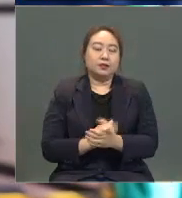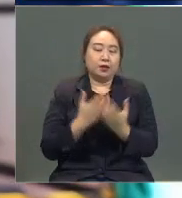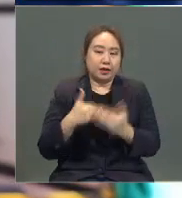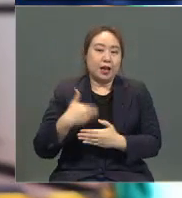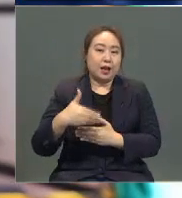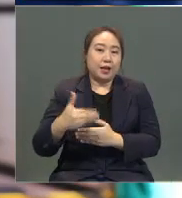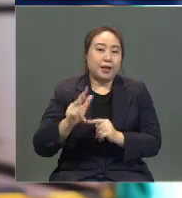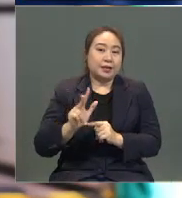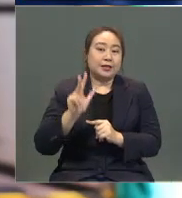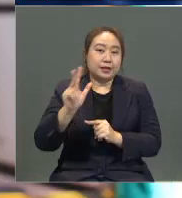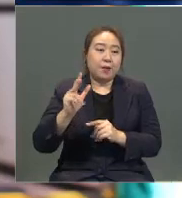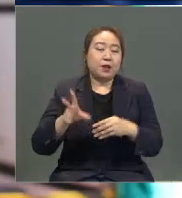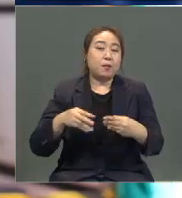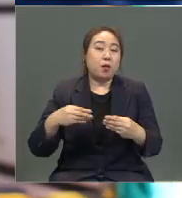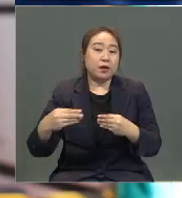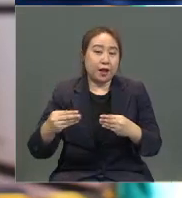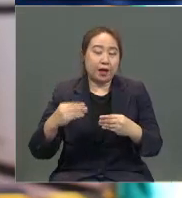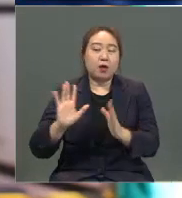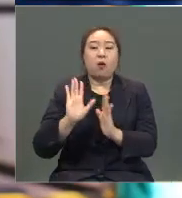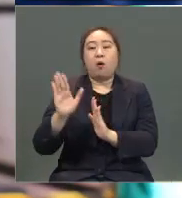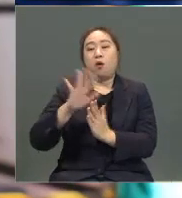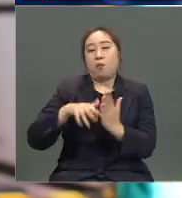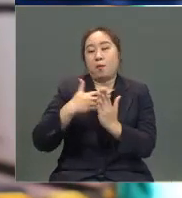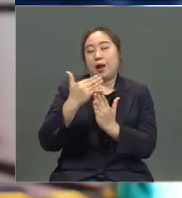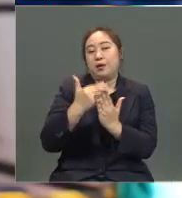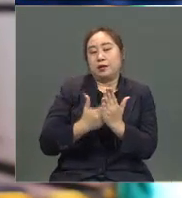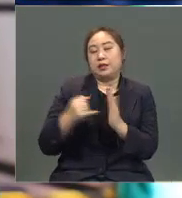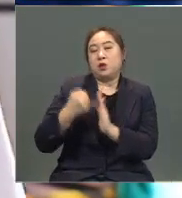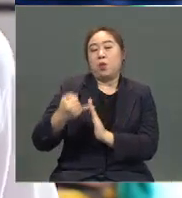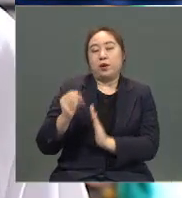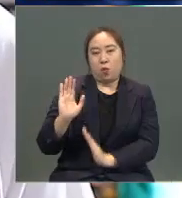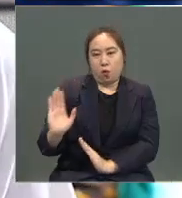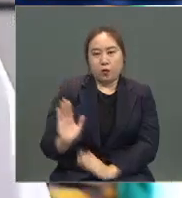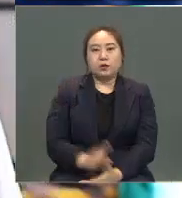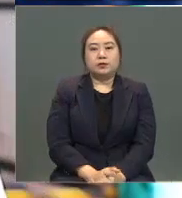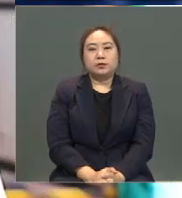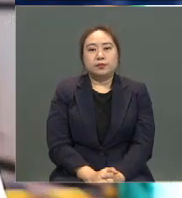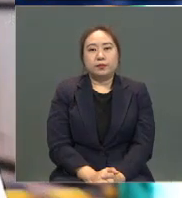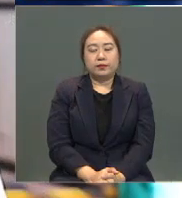ที่3ตามมาตรการของจังหวัดนะครับซึ่งก็เป็นไปตามในทิศทางเดียวกันทั้งหมดนะครับ